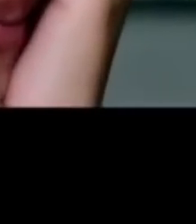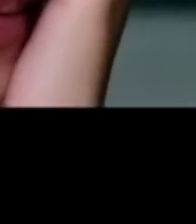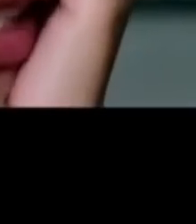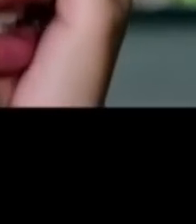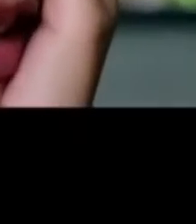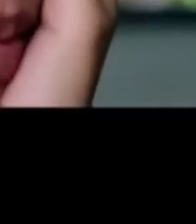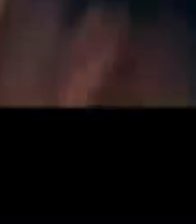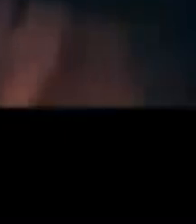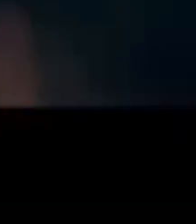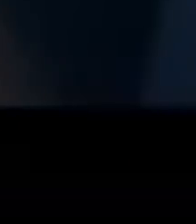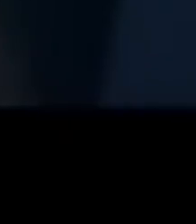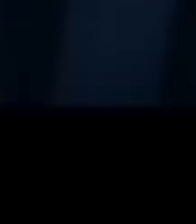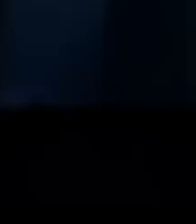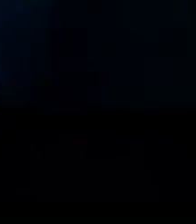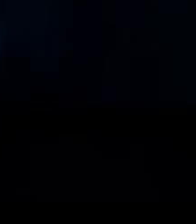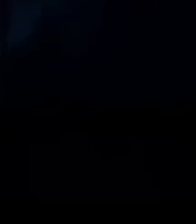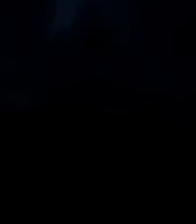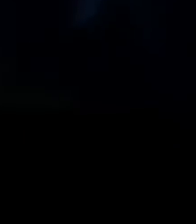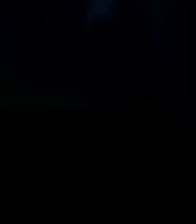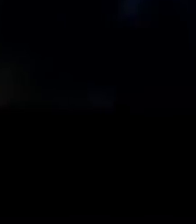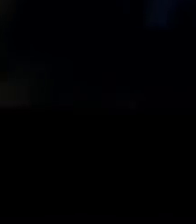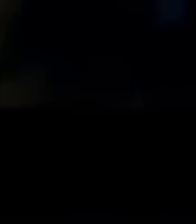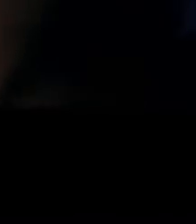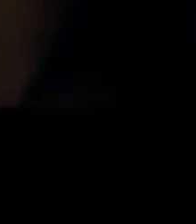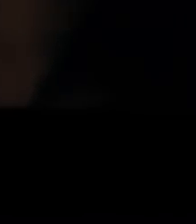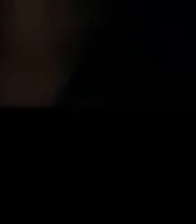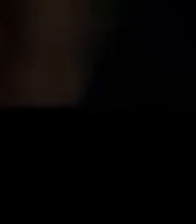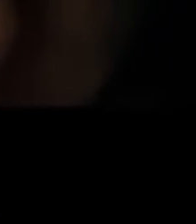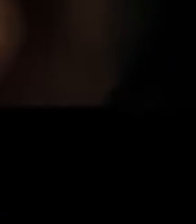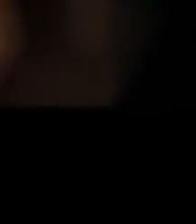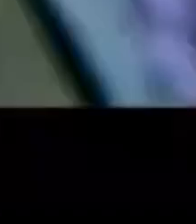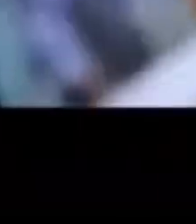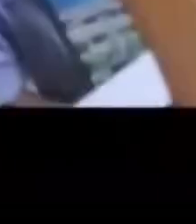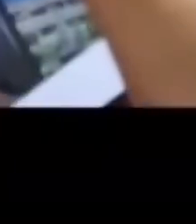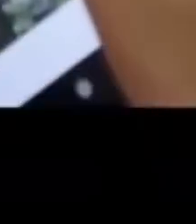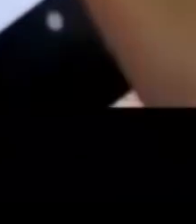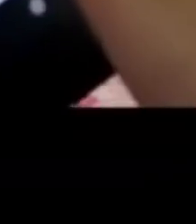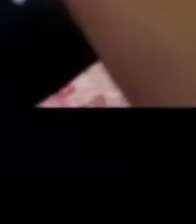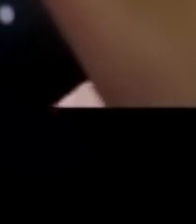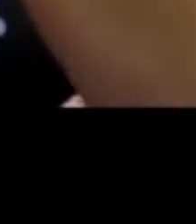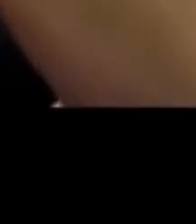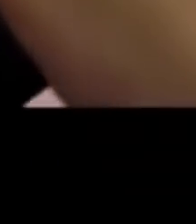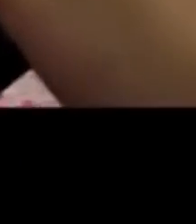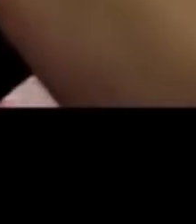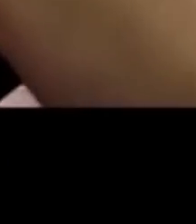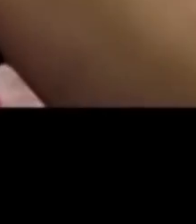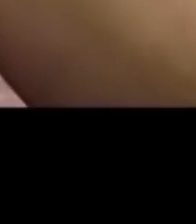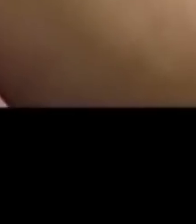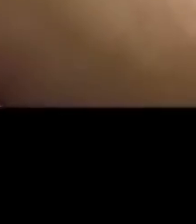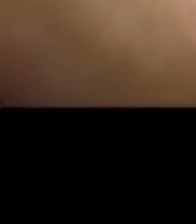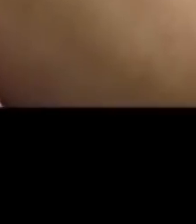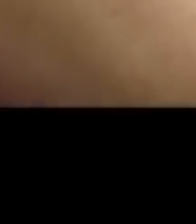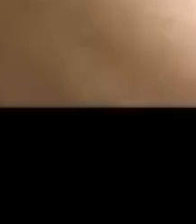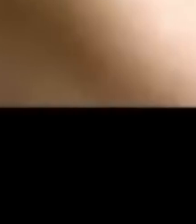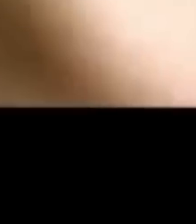ายังไม่เพิ่มขึ้นเลย แหมแกเดี๋ยวยอดไลค์ก็ขึ้นแหละพูดตามแกเยอะจะตาย ไม่หรอกเครียดว่ะยอดไลค์น้อยม